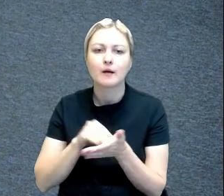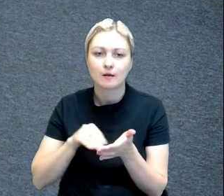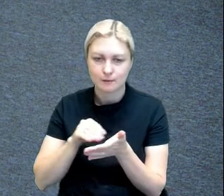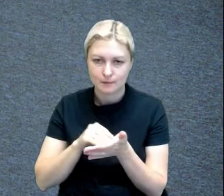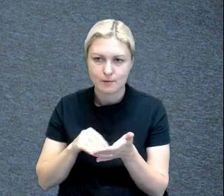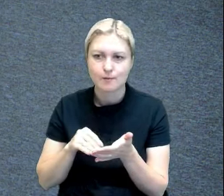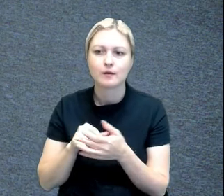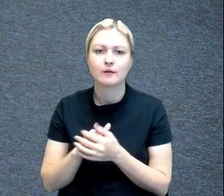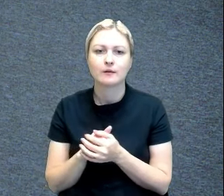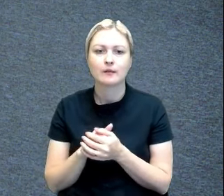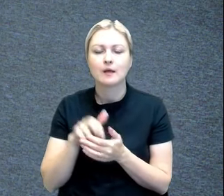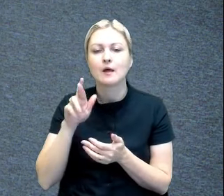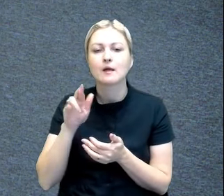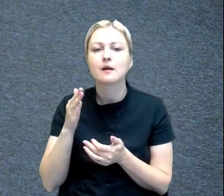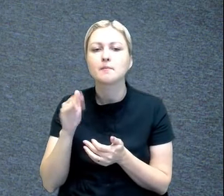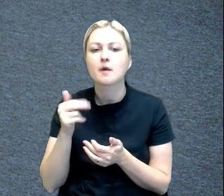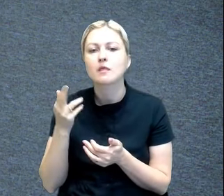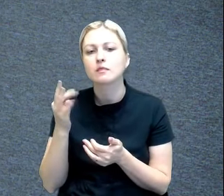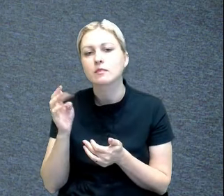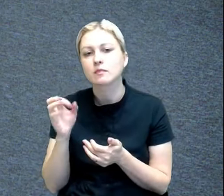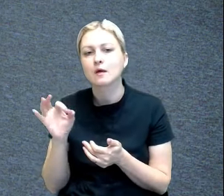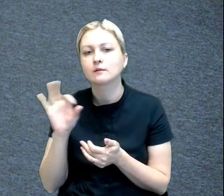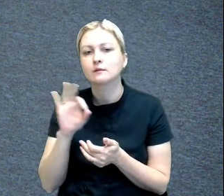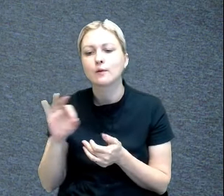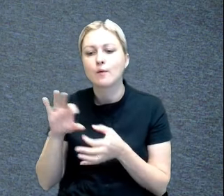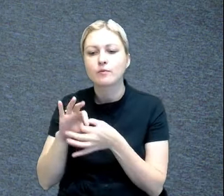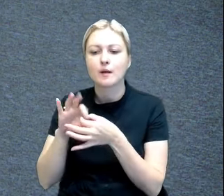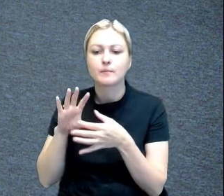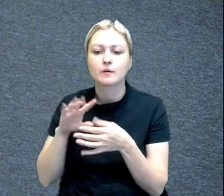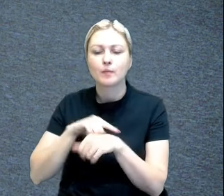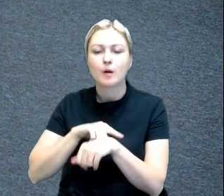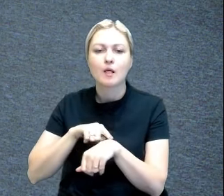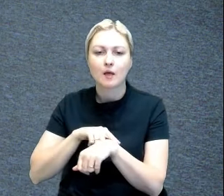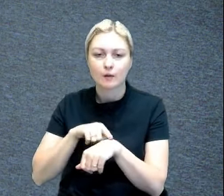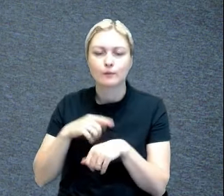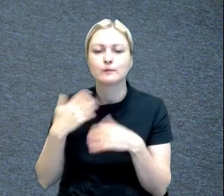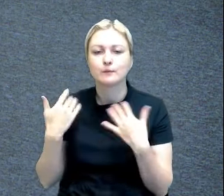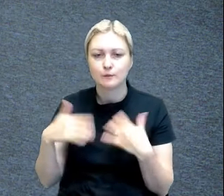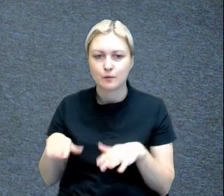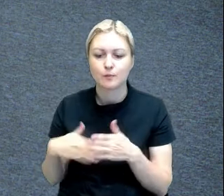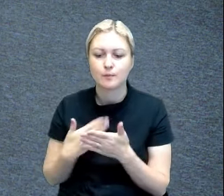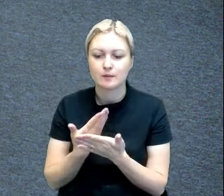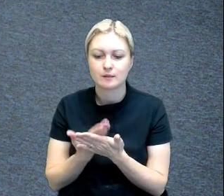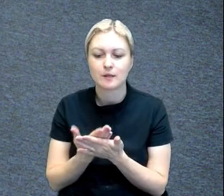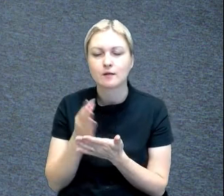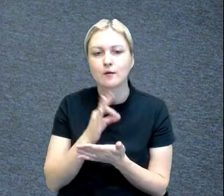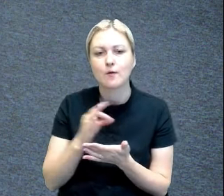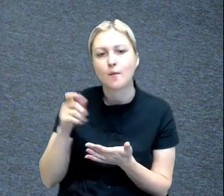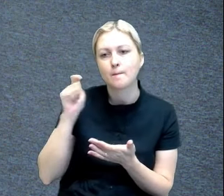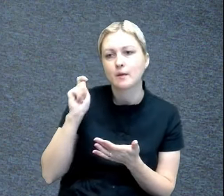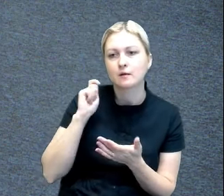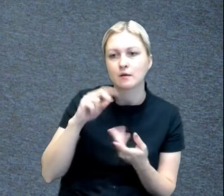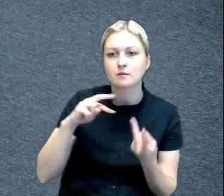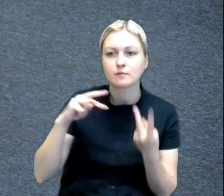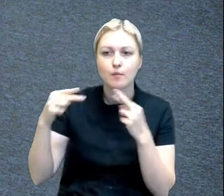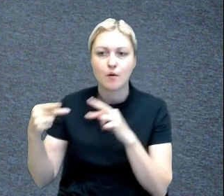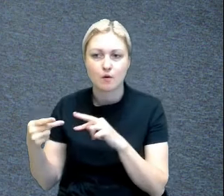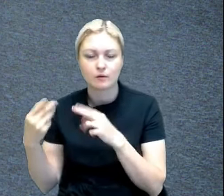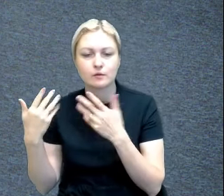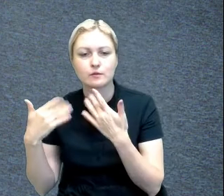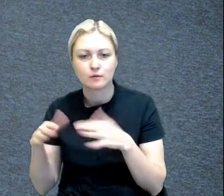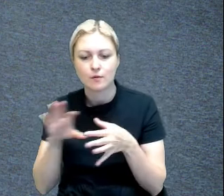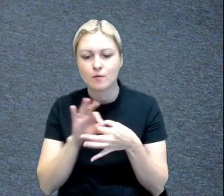kuris pakalbėjo apie nepriklausomybės laikus ir kaip vyksta pirties pokyčiai nepriklausomybėje